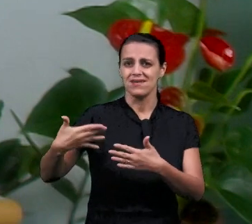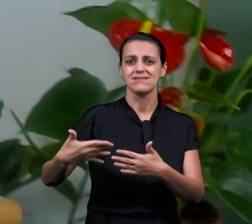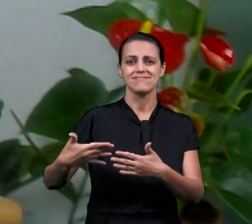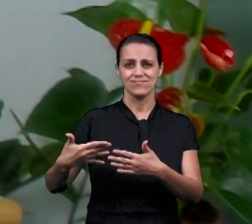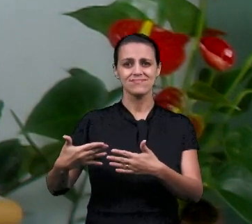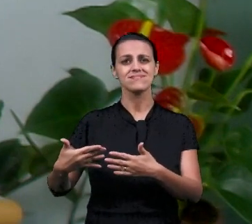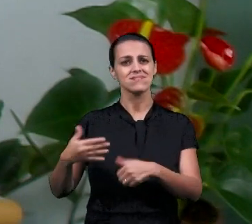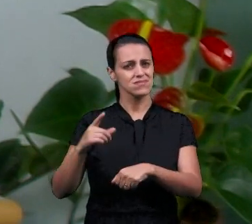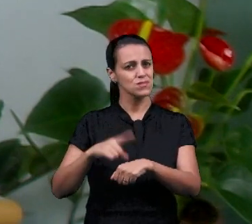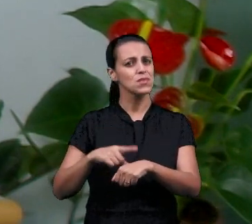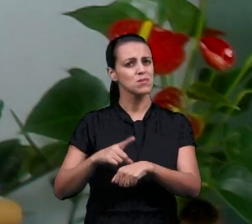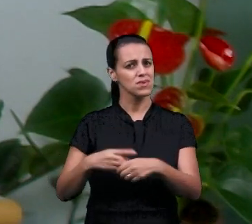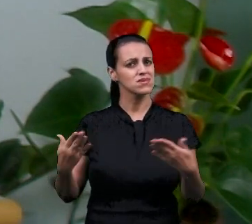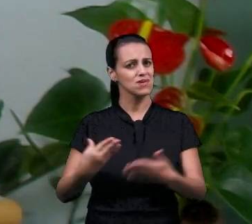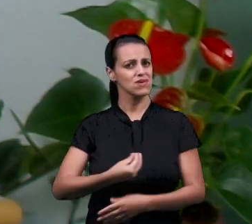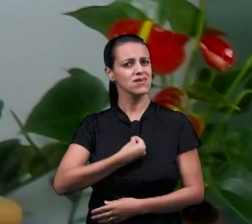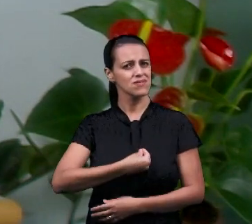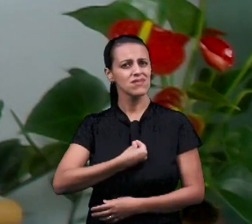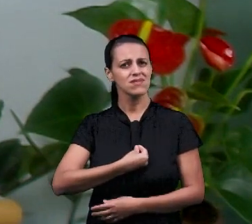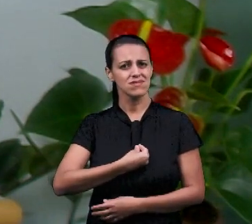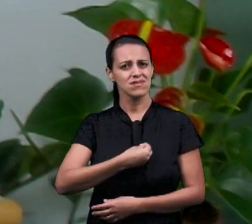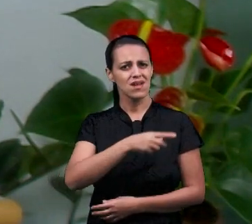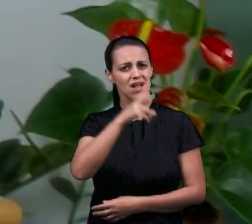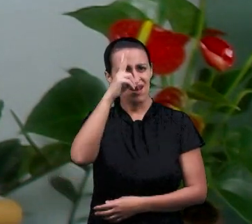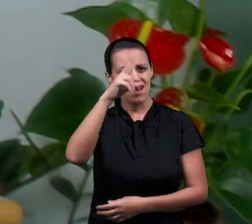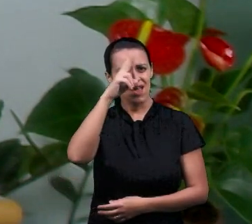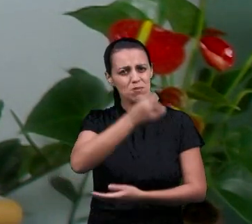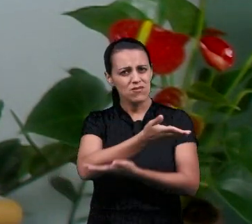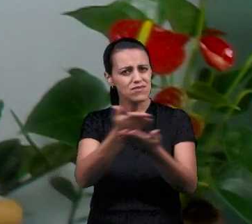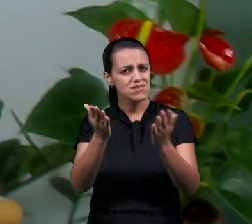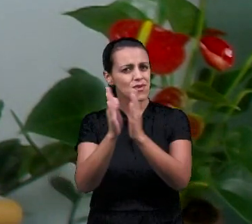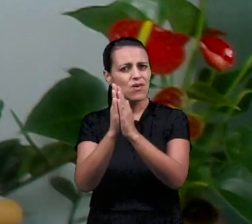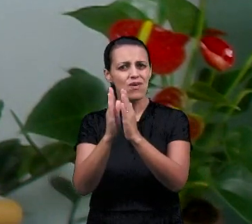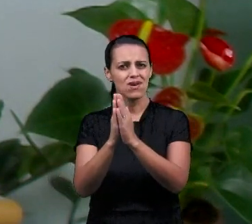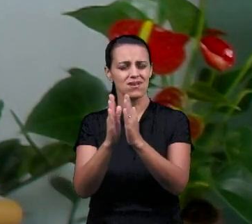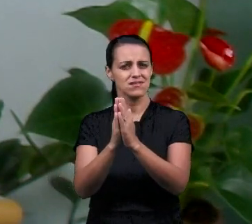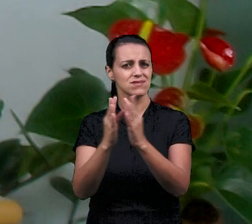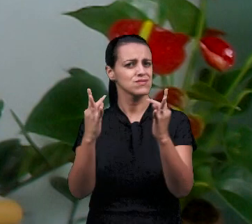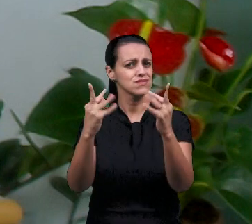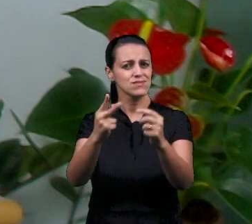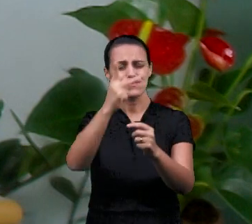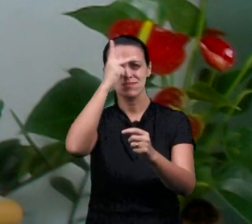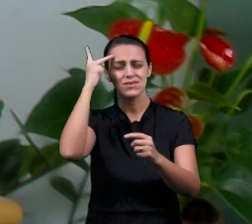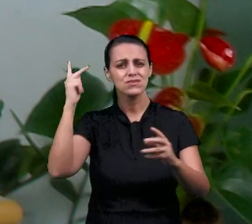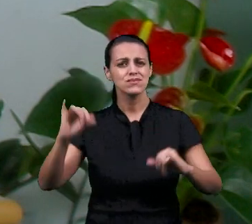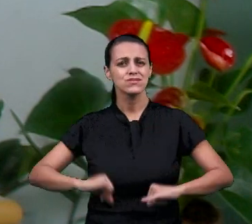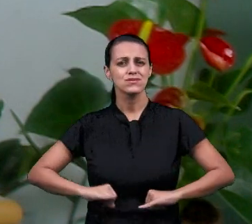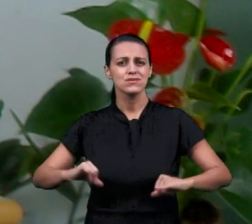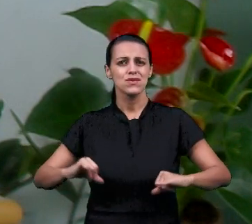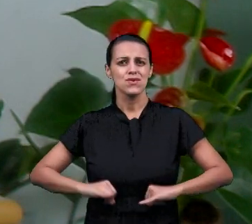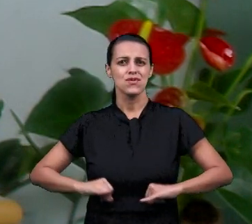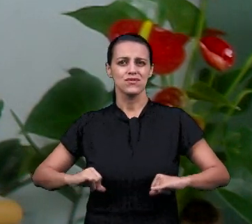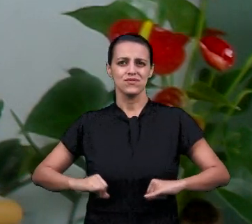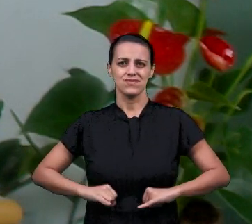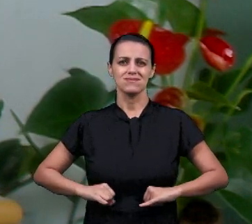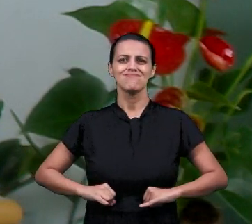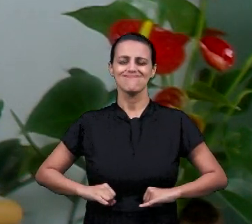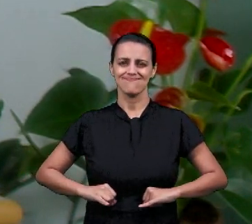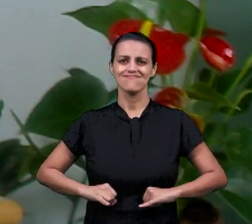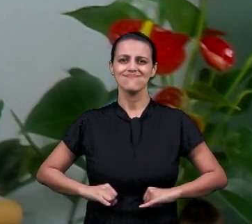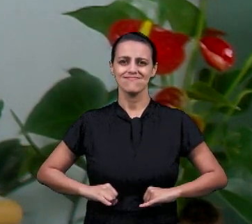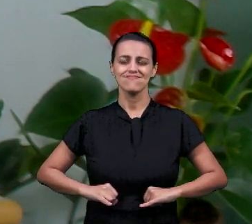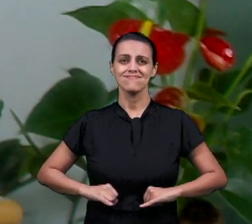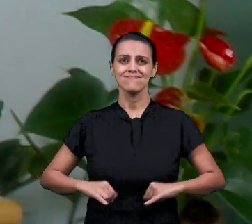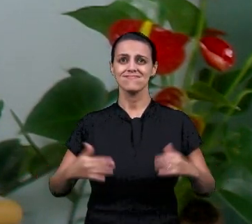rappelons, nos frères et sœurs, l'intercession pour beaucoup qui sont en train de souffrir ces pertes. Nous ne sommes pas libres, nous sommes en